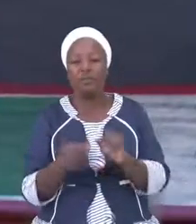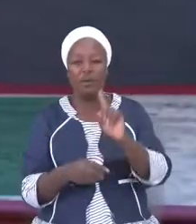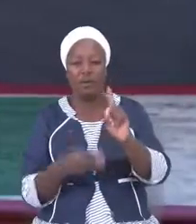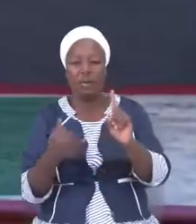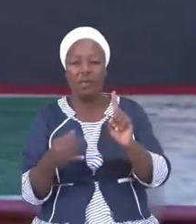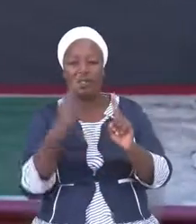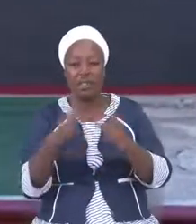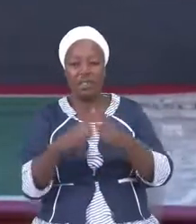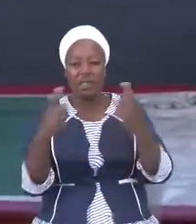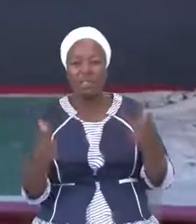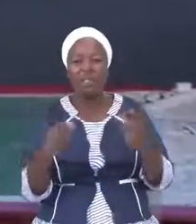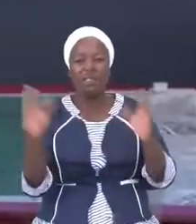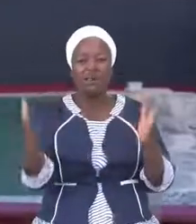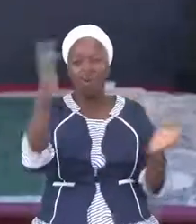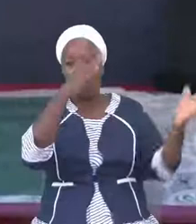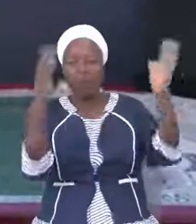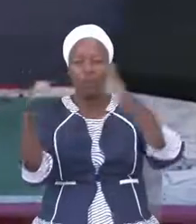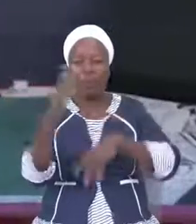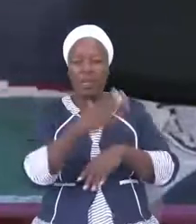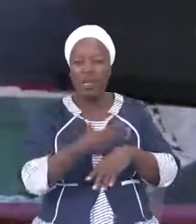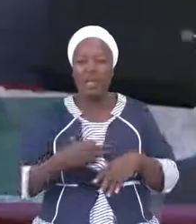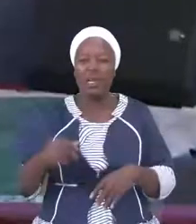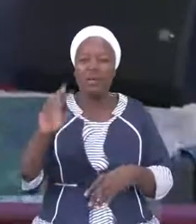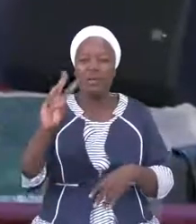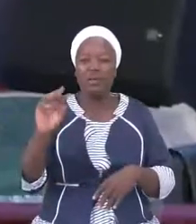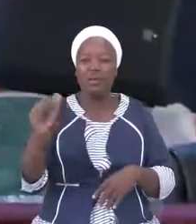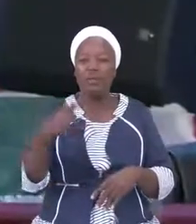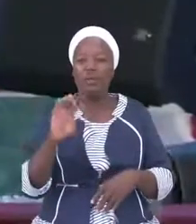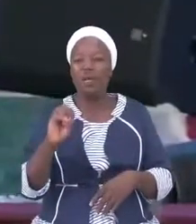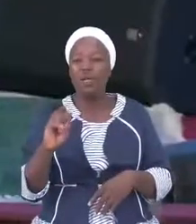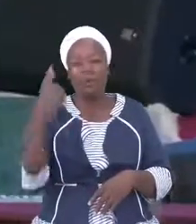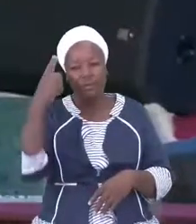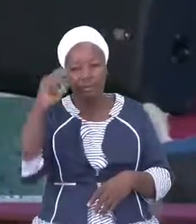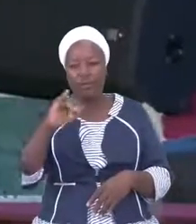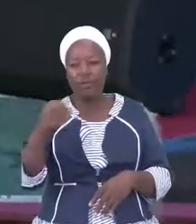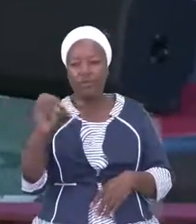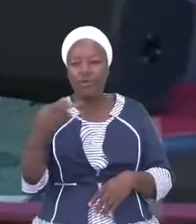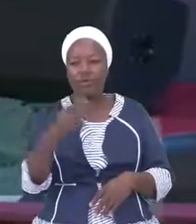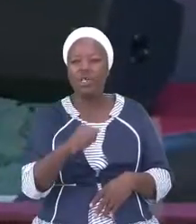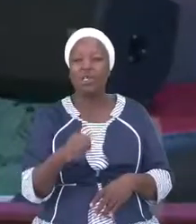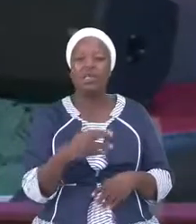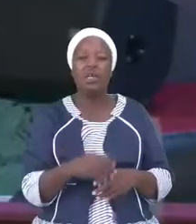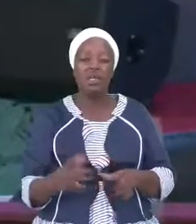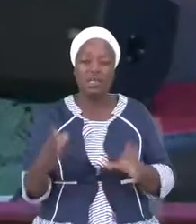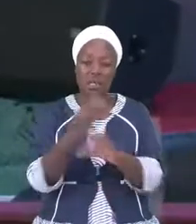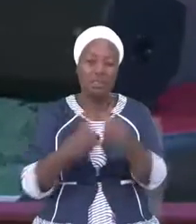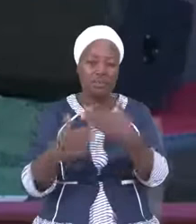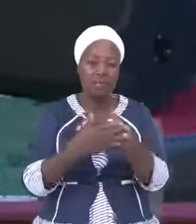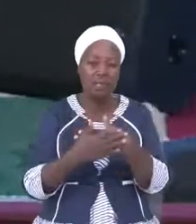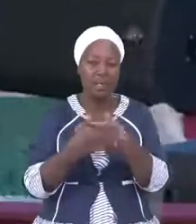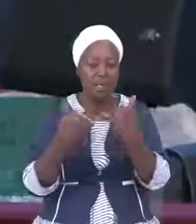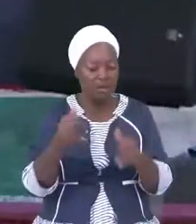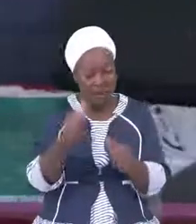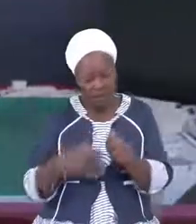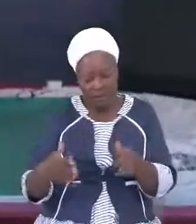Première partie. Le grand vent et la baleine pour le rétablissement de Jonas. Ce que Dieu fait pour une